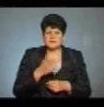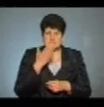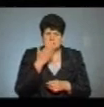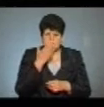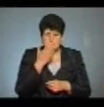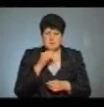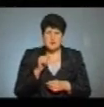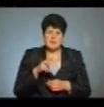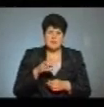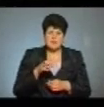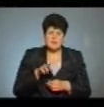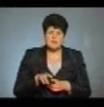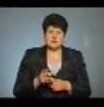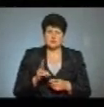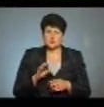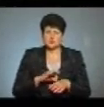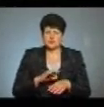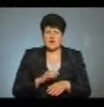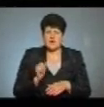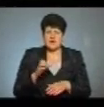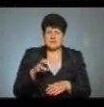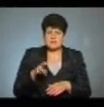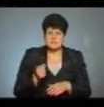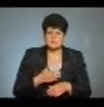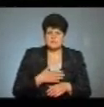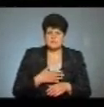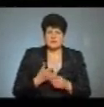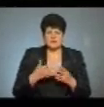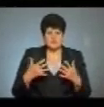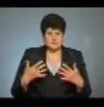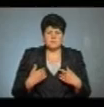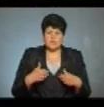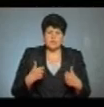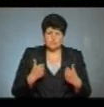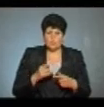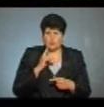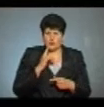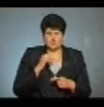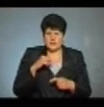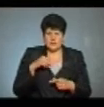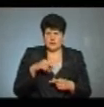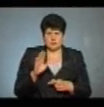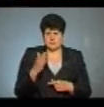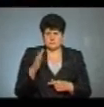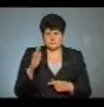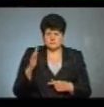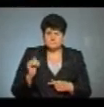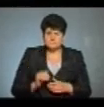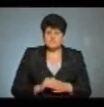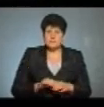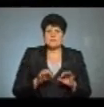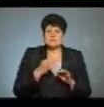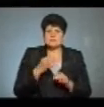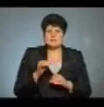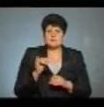якась алергія, хтось хворіє бронхіальною астмою і так далі. Ну, ми рекомендуємо поки що утриматися від даних прогулянок. Як розповів